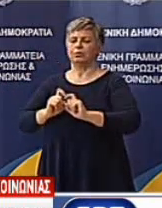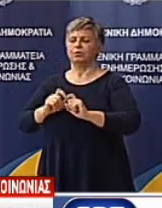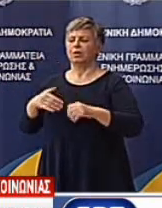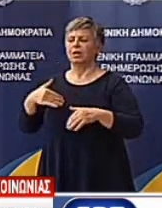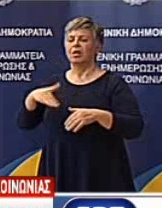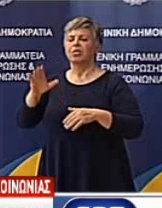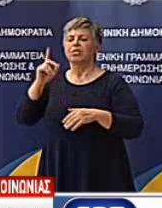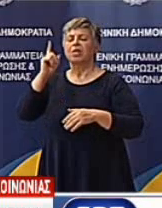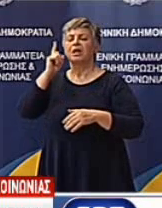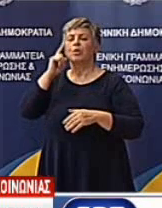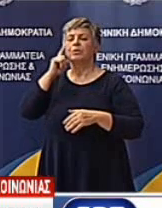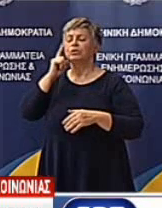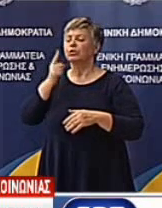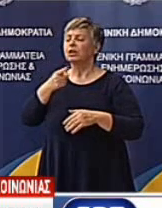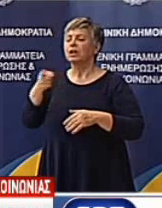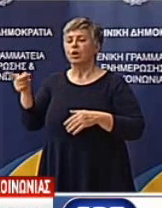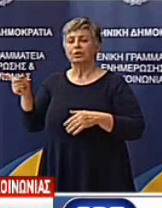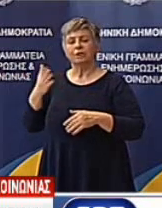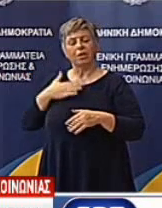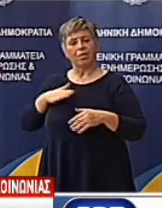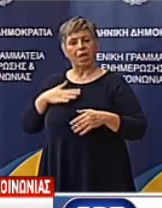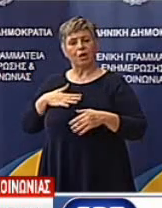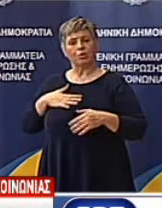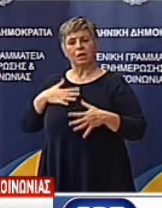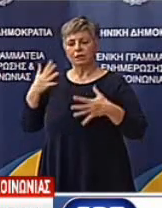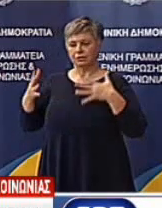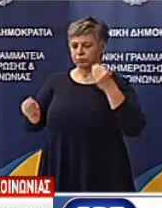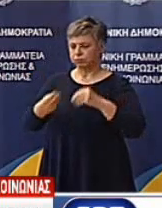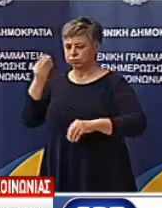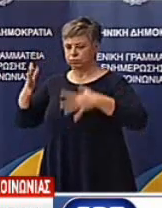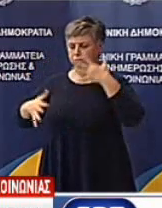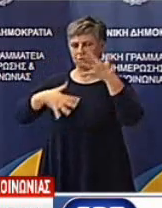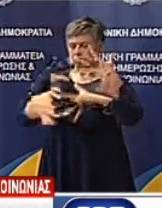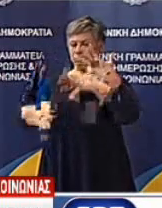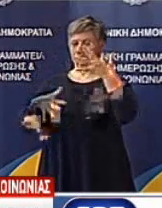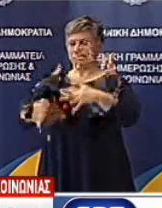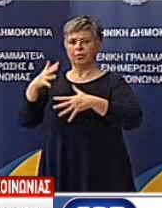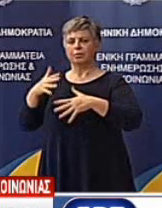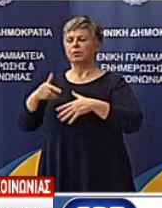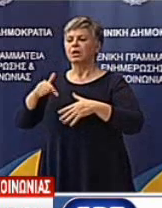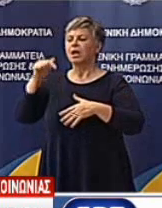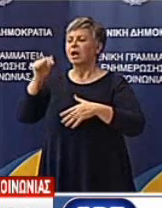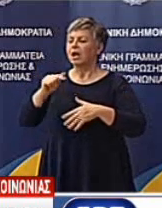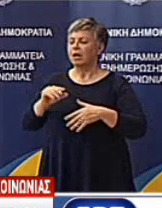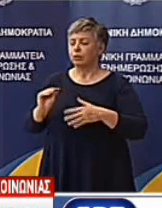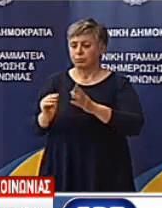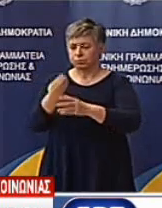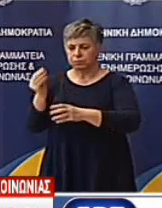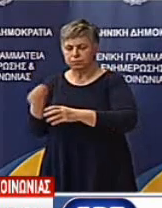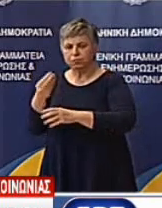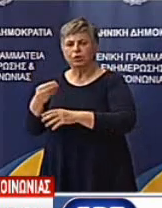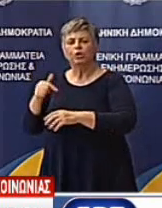ήθελε σήμερα να μπούμε σε μια αναστάτωση της οικονομικής, πολιτικής και κοινωνικής ζωής της χώρας μέσω